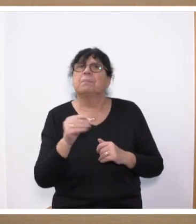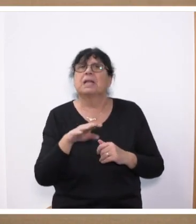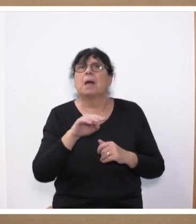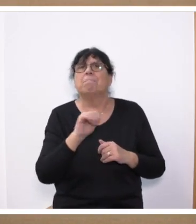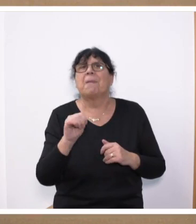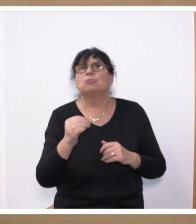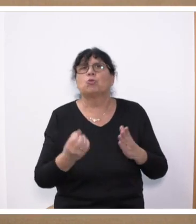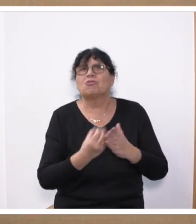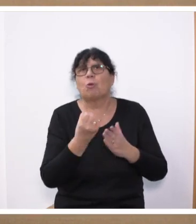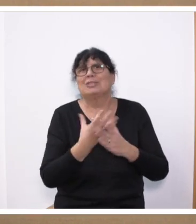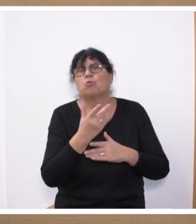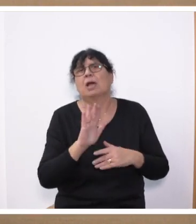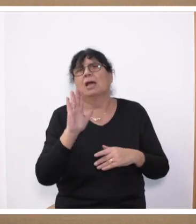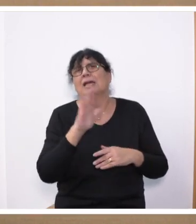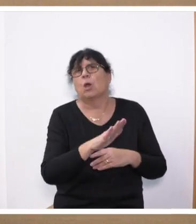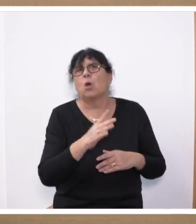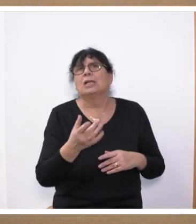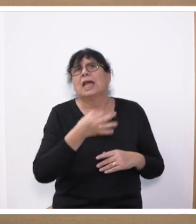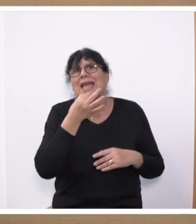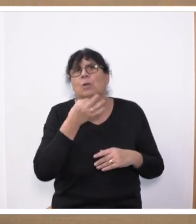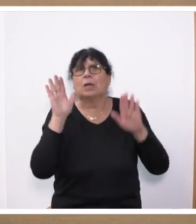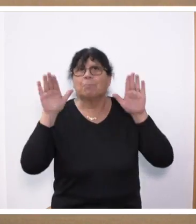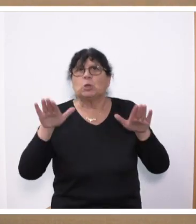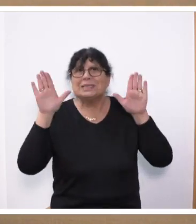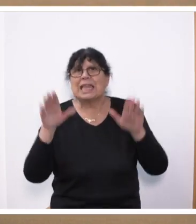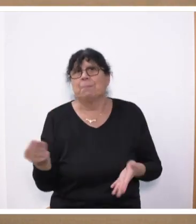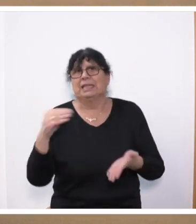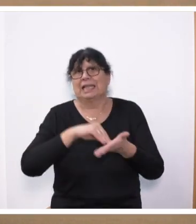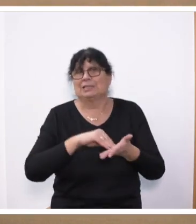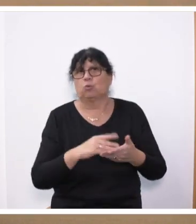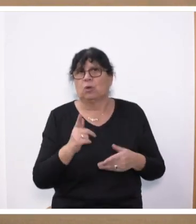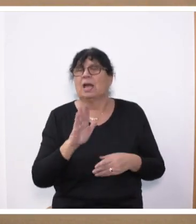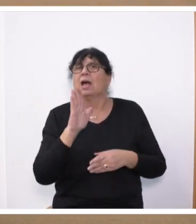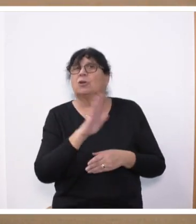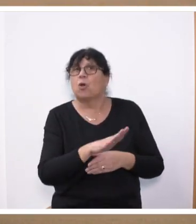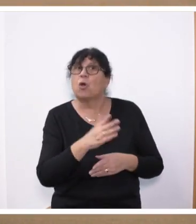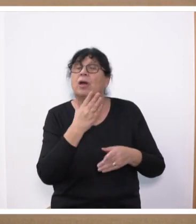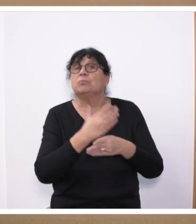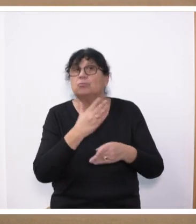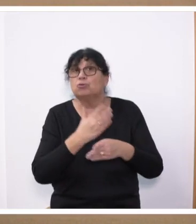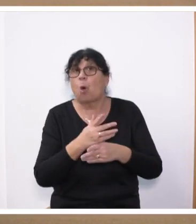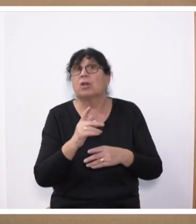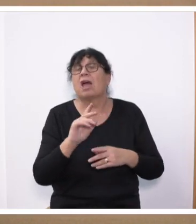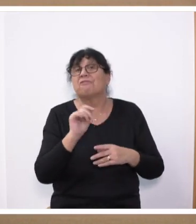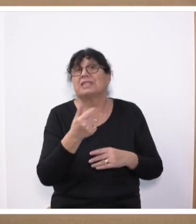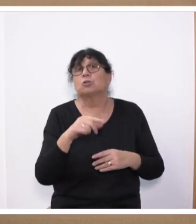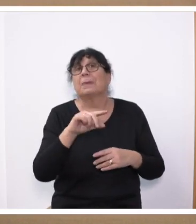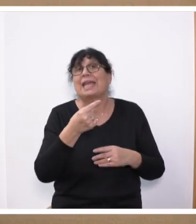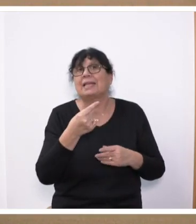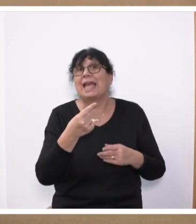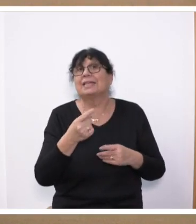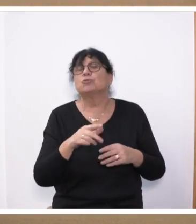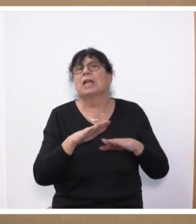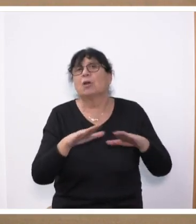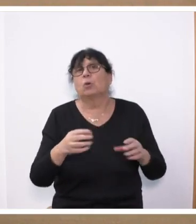Macho-Kultur gehört zu jungen Muslimen dazu. Das gehört schon fast zum genetischen Grundbaustein dieser